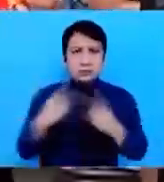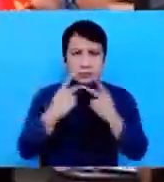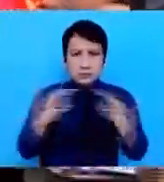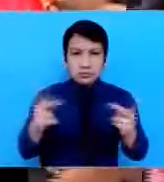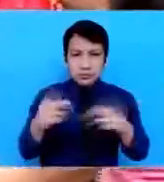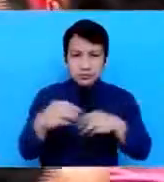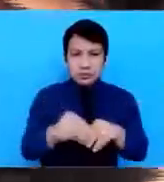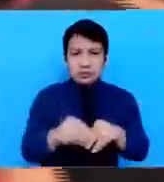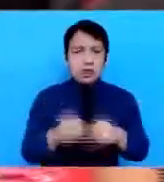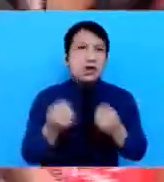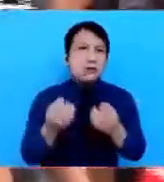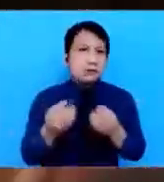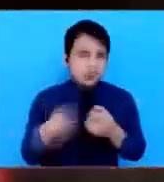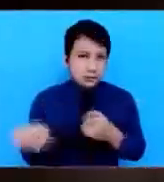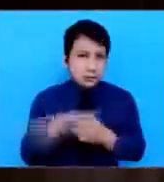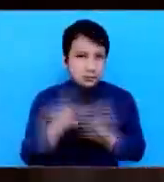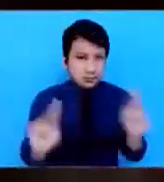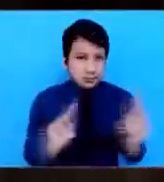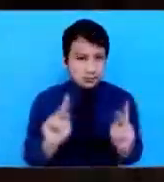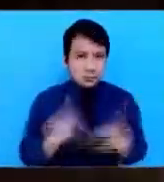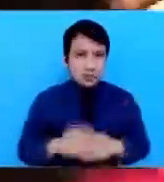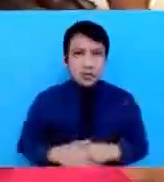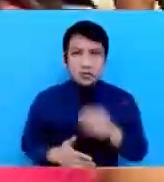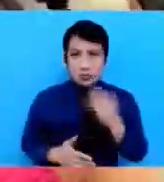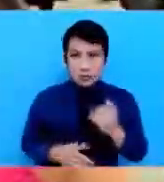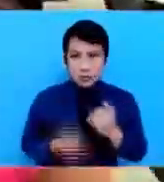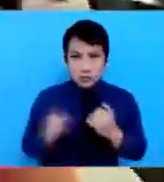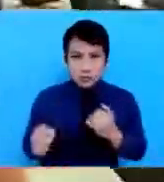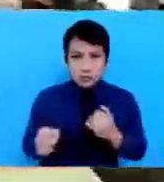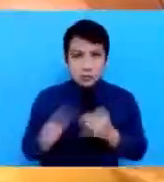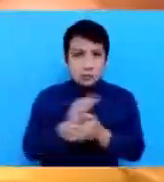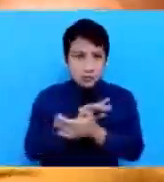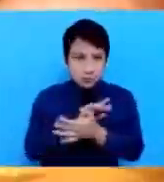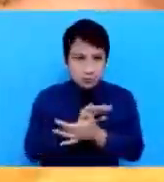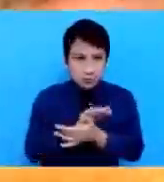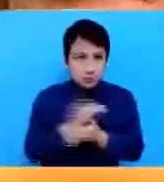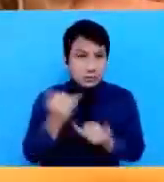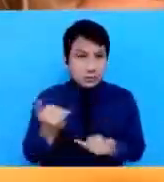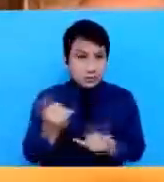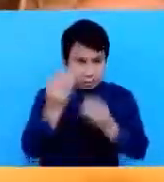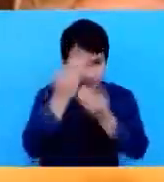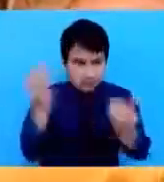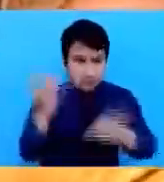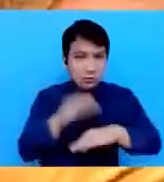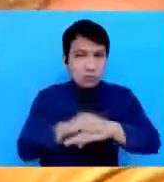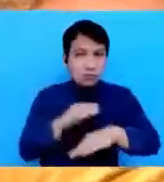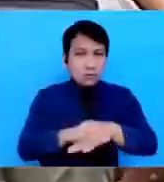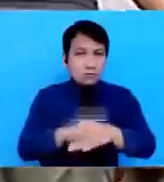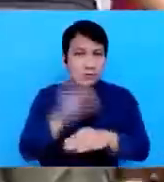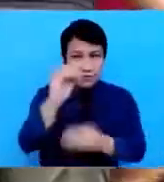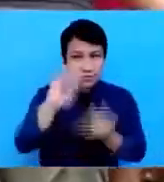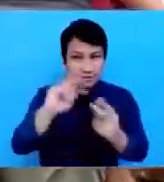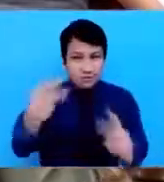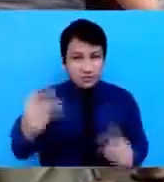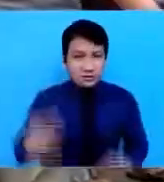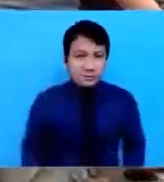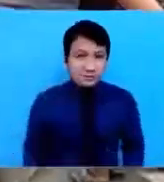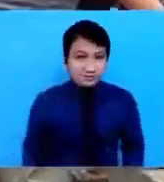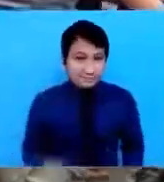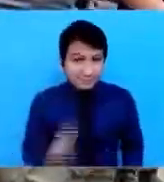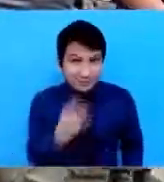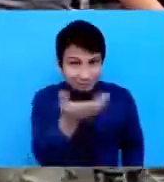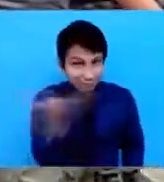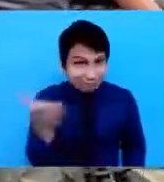abay napakarami ng tao. Mga kapatid, may COVID pa rin po at may banta pa ng Omicron variant. Hindi ba kayo